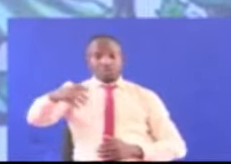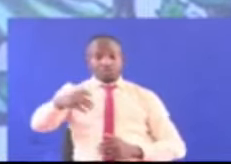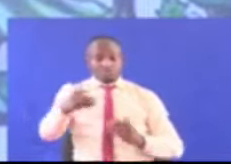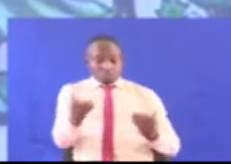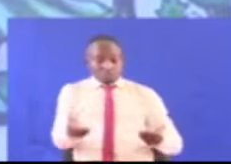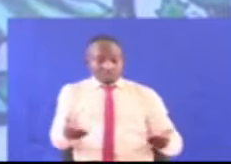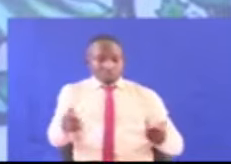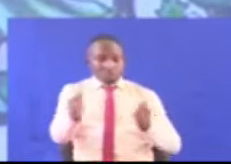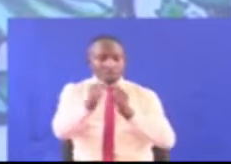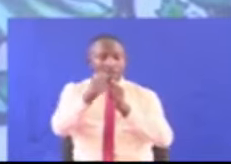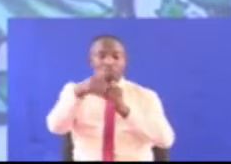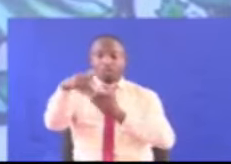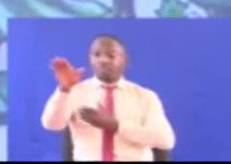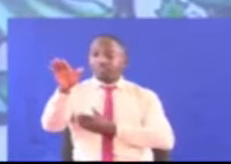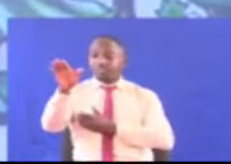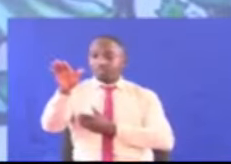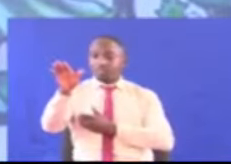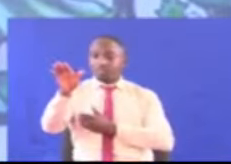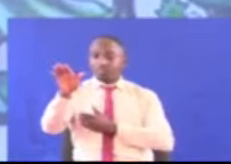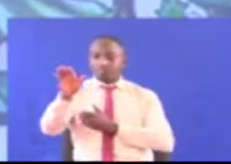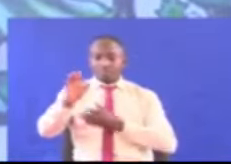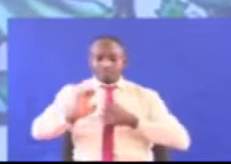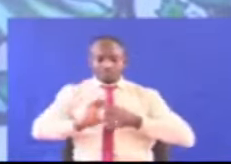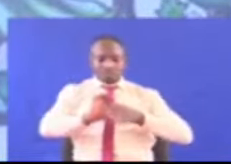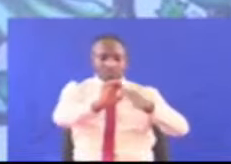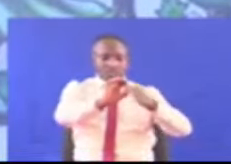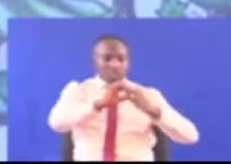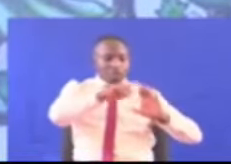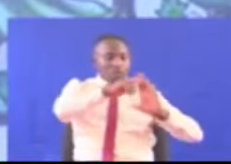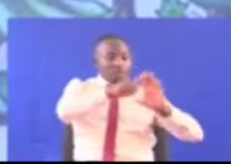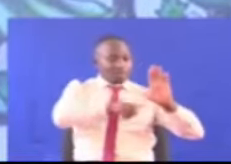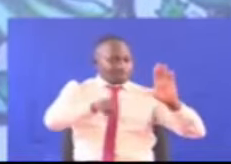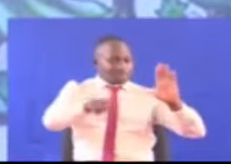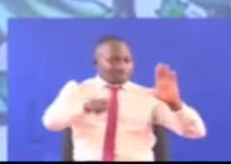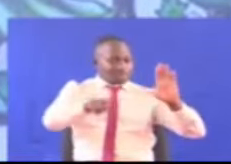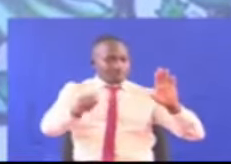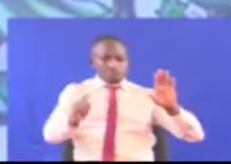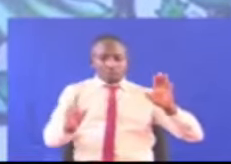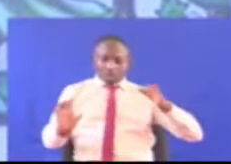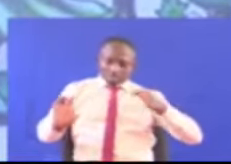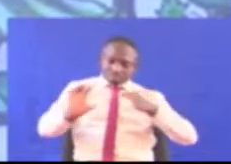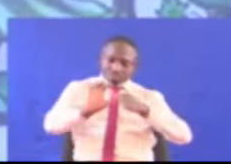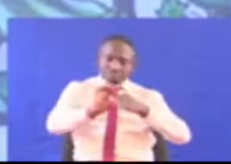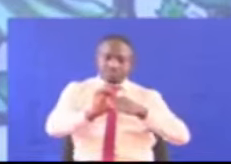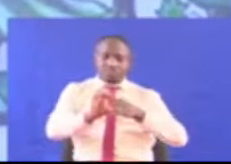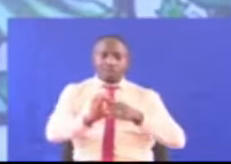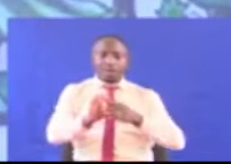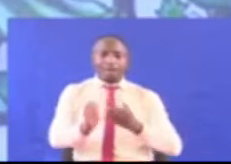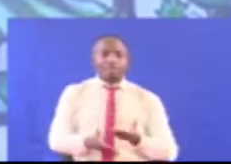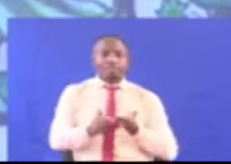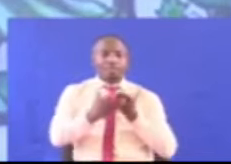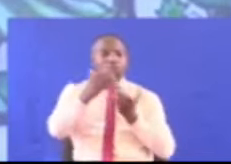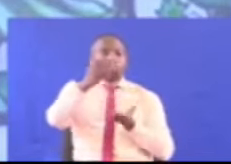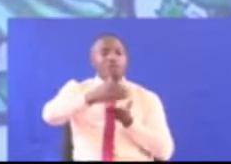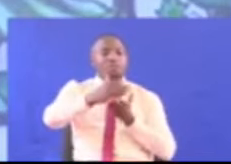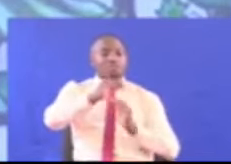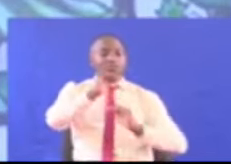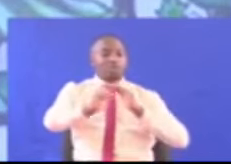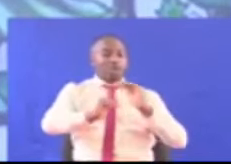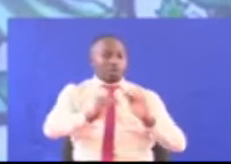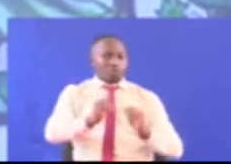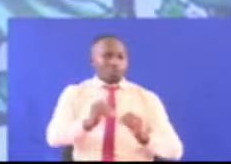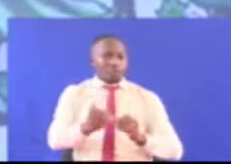Mambo ya Nje na Ushirikiano wa Afrika Mashariki, yeye amekuja kumalizia mchakato huu na yeye ameweka nguvu kubwa